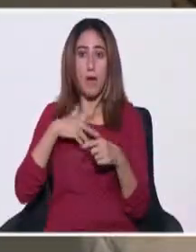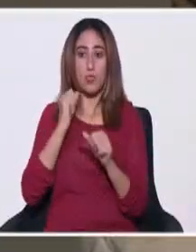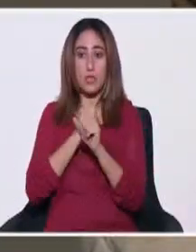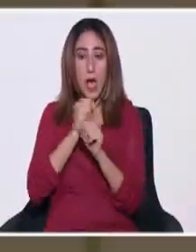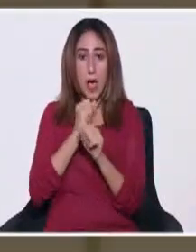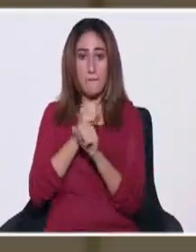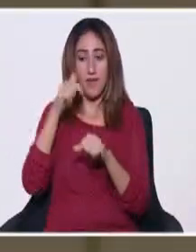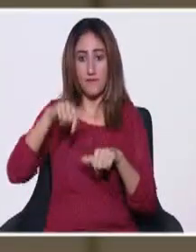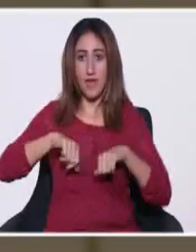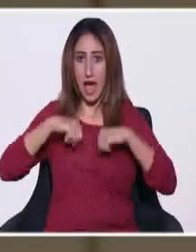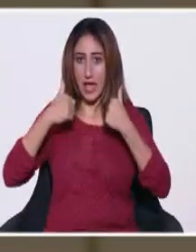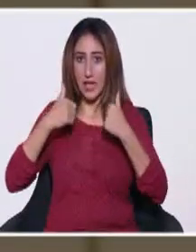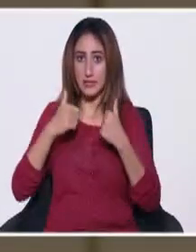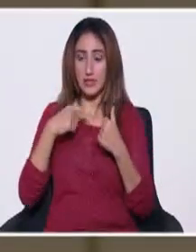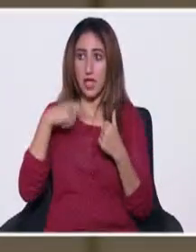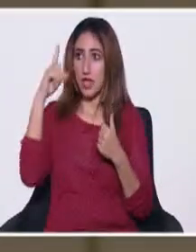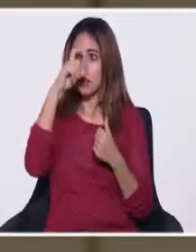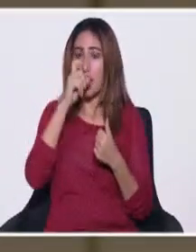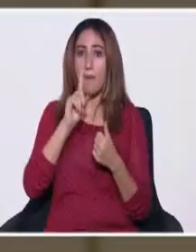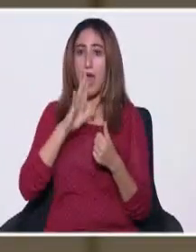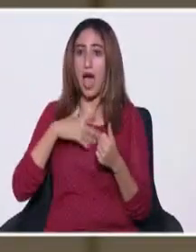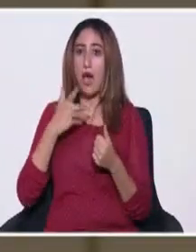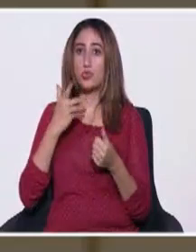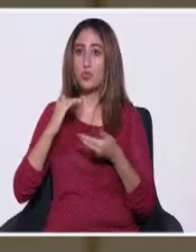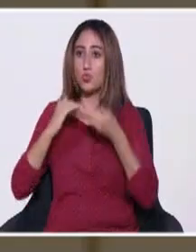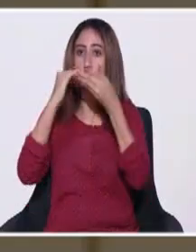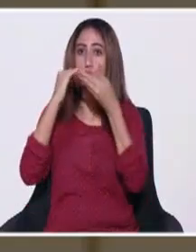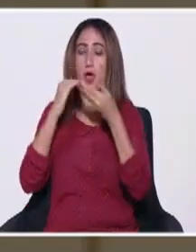حياتي، ومنها بديت انه اسعى دايما اني اشتغل